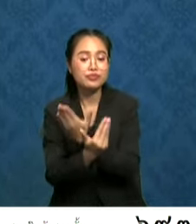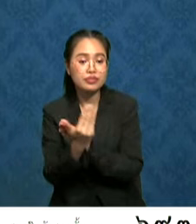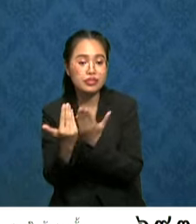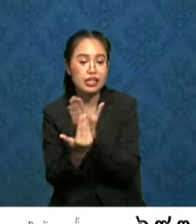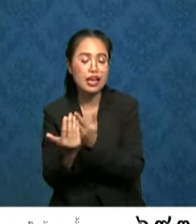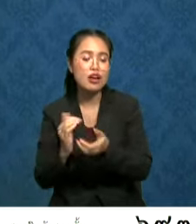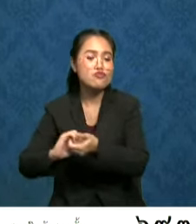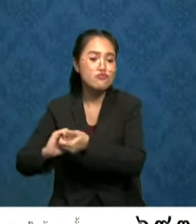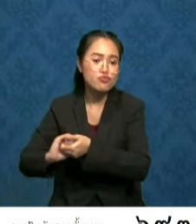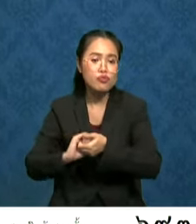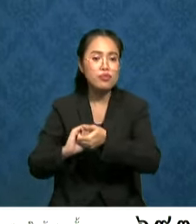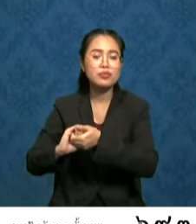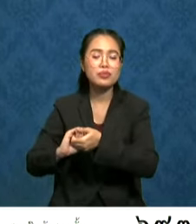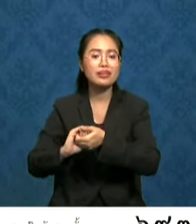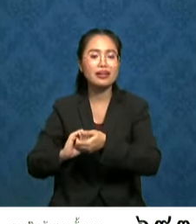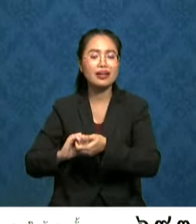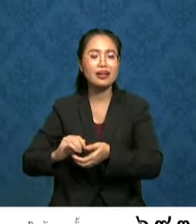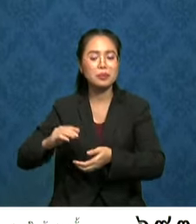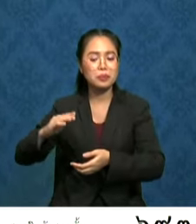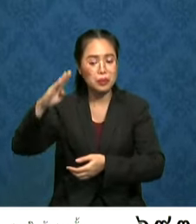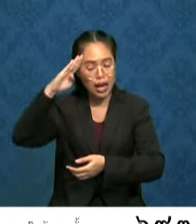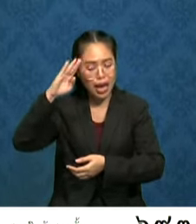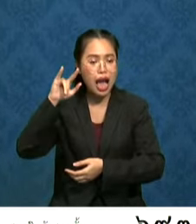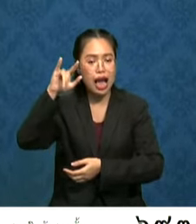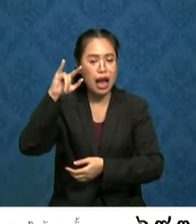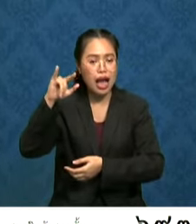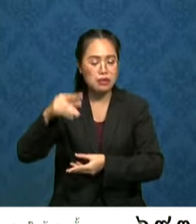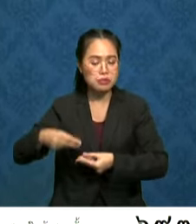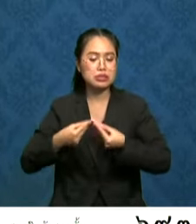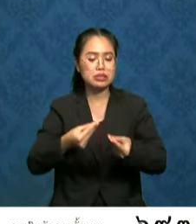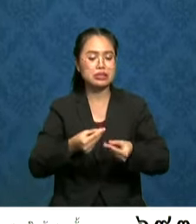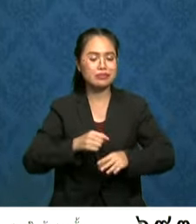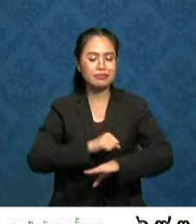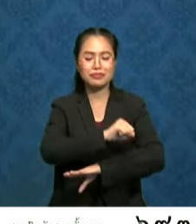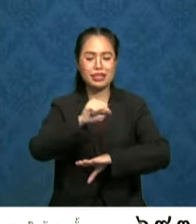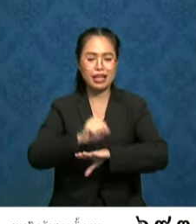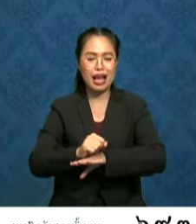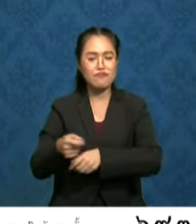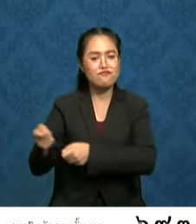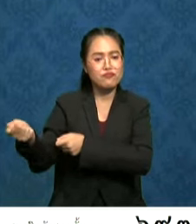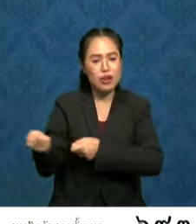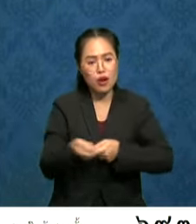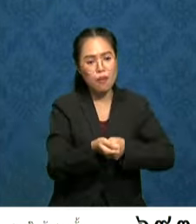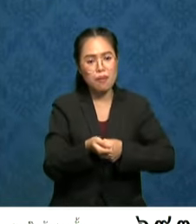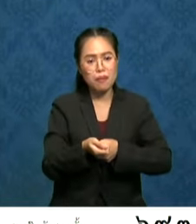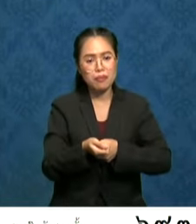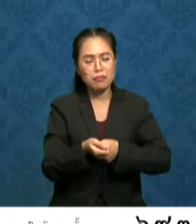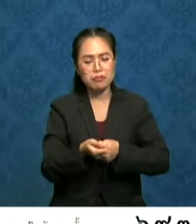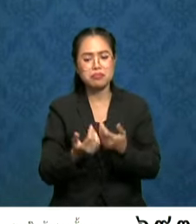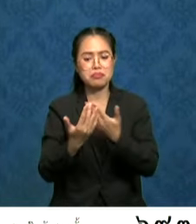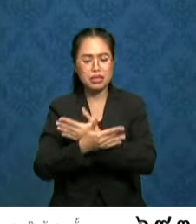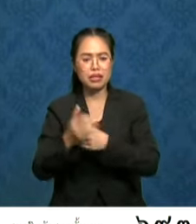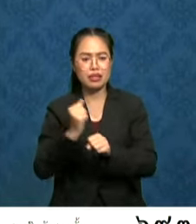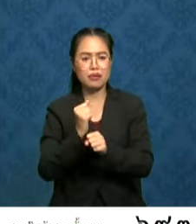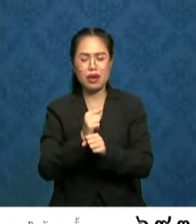กองทัพอากาศคืนสนามกอล์ฟขยายรันเวย์ค่ะคือเจจาอยู่แล้วนับว่าเป็นผลงานเนี่ยเราว่า